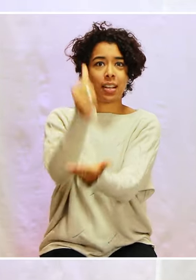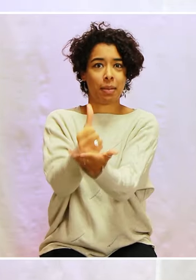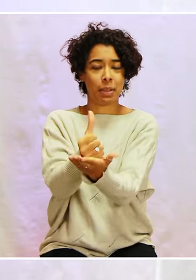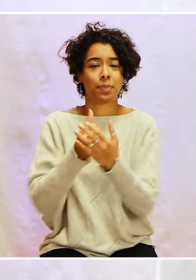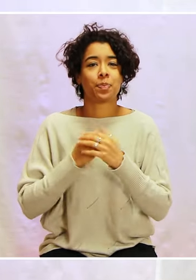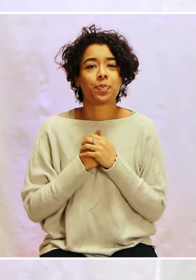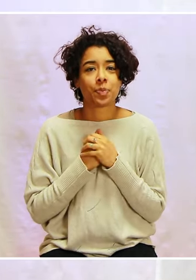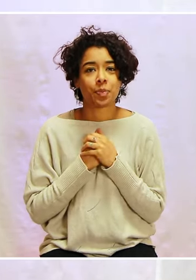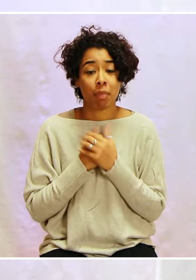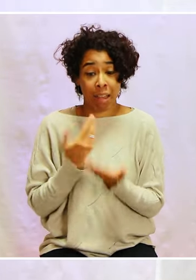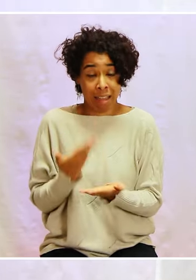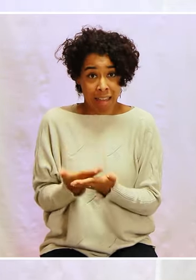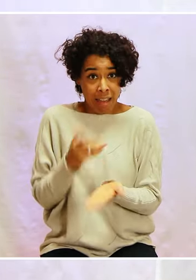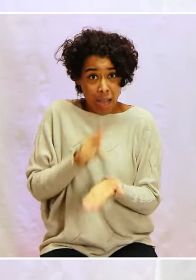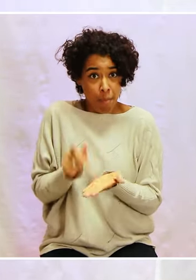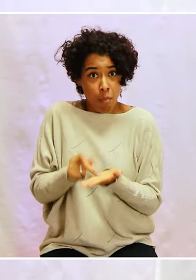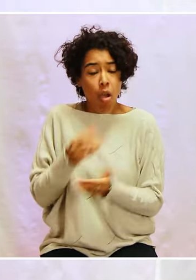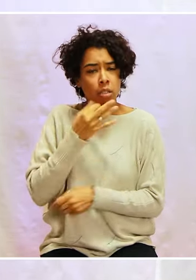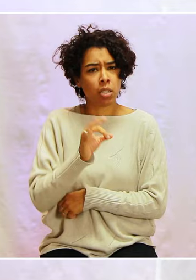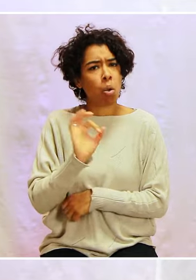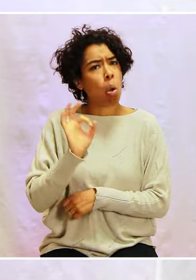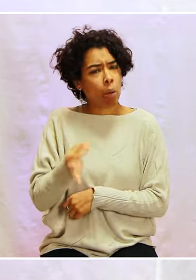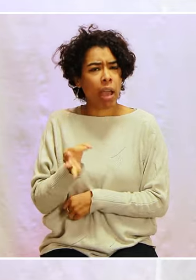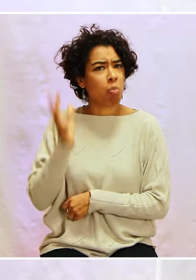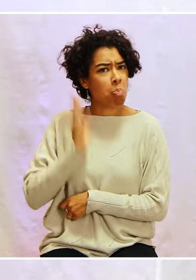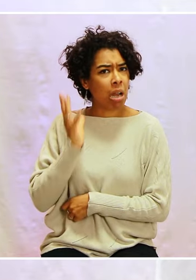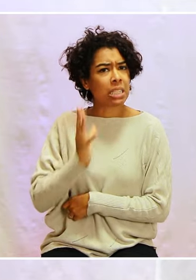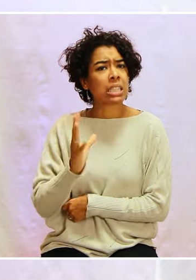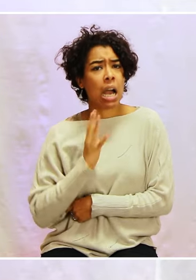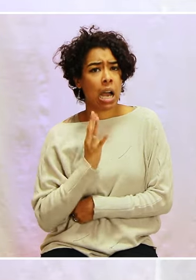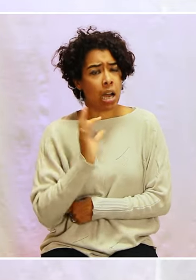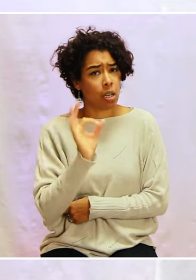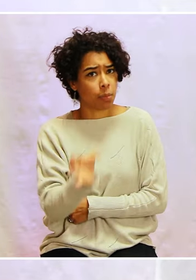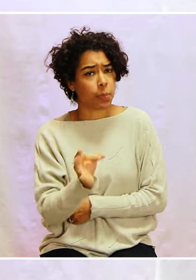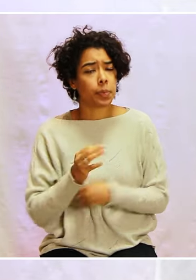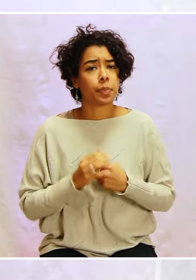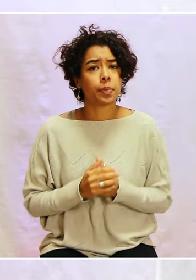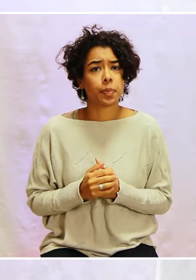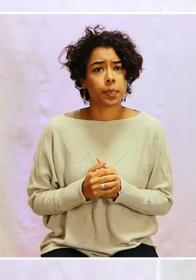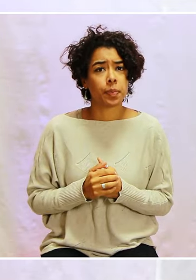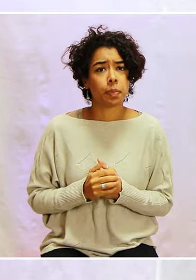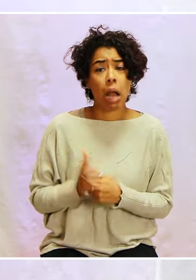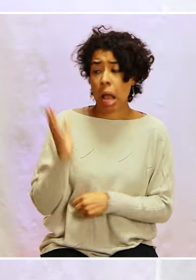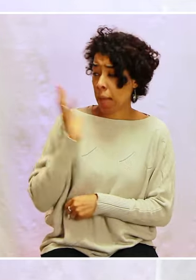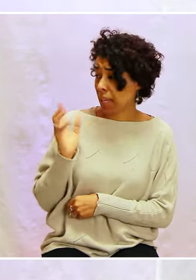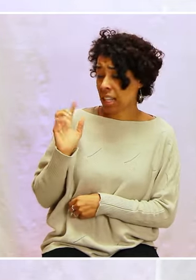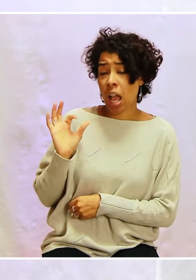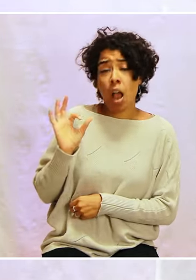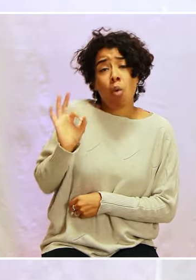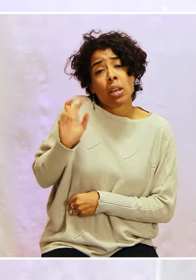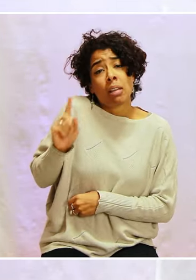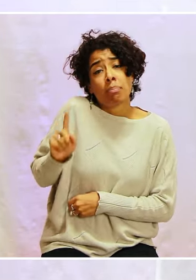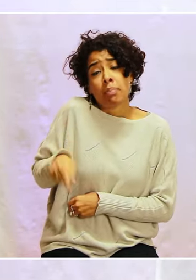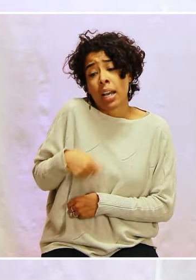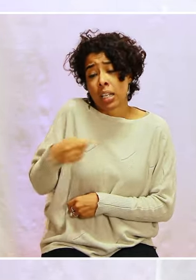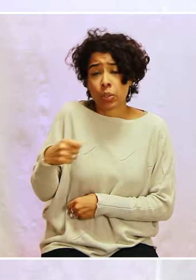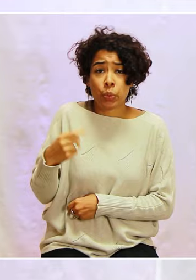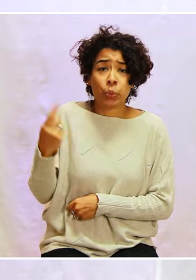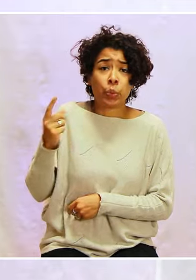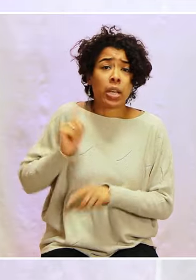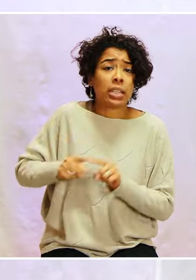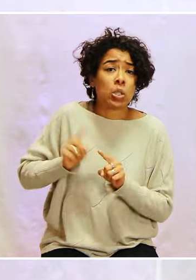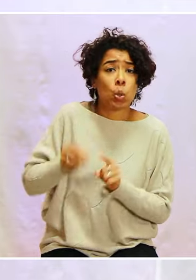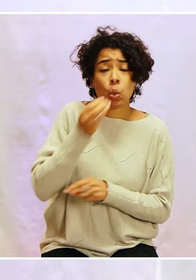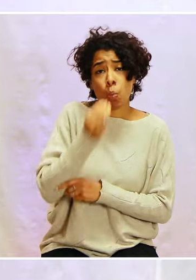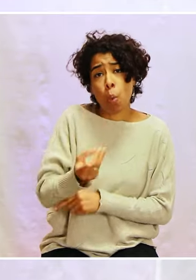que Paul va dire j'ai un passé et dans ce passé et bien j'ai tout un produit qui est là de bons